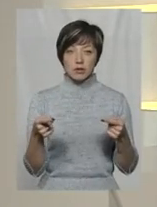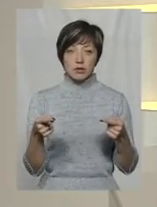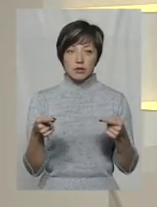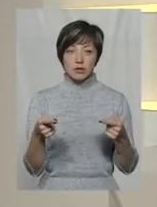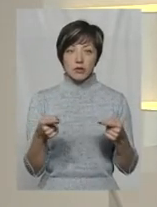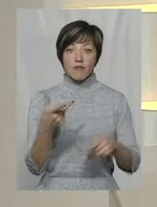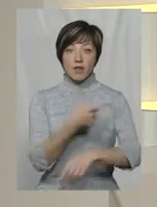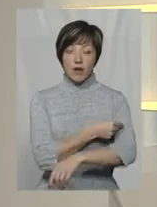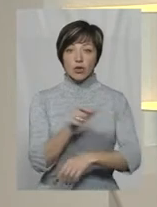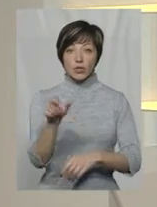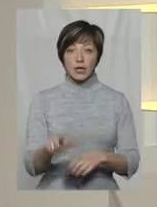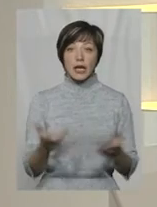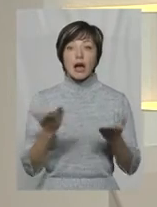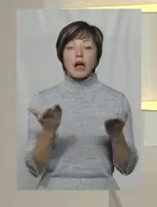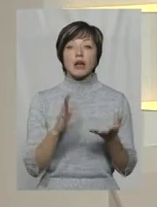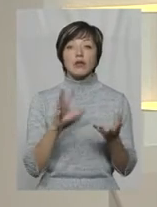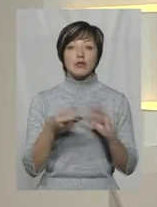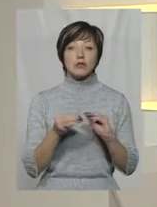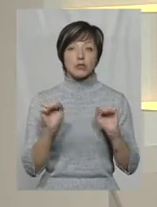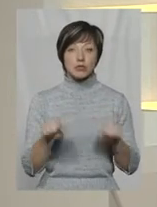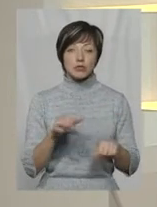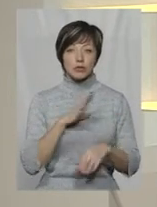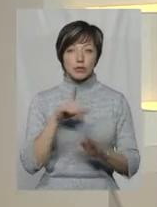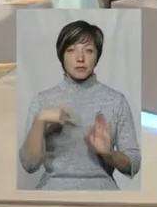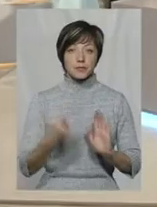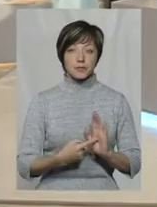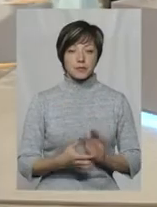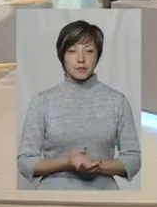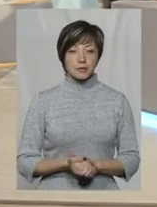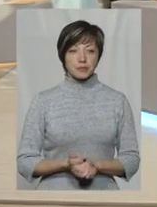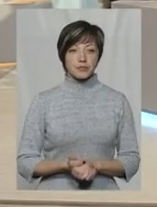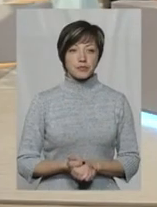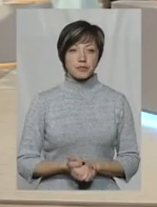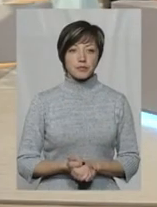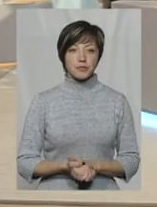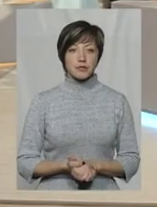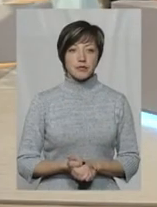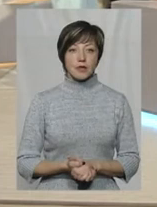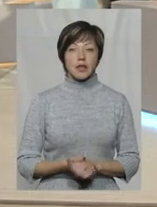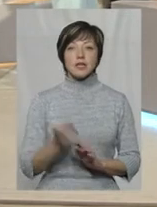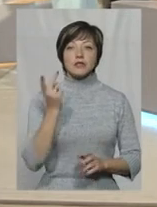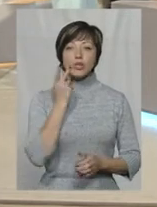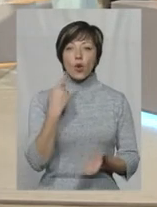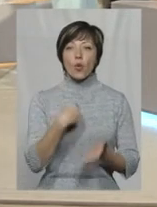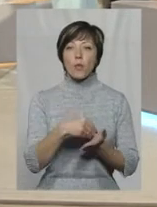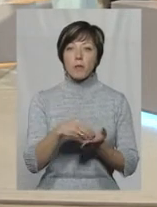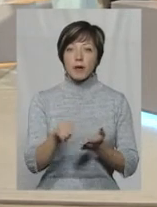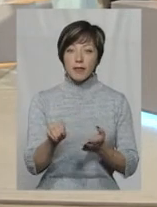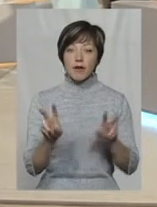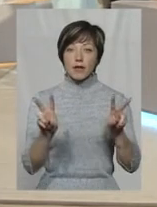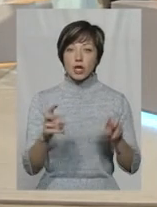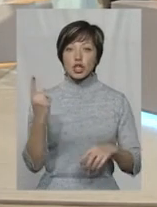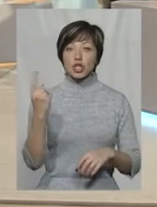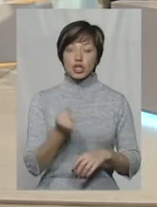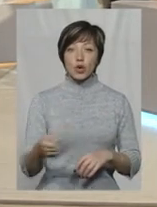вже ввели людині, які будуть наслідки? Ну, зазвичай, купити вакцину і